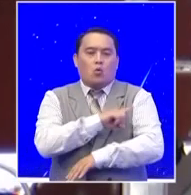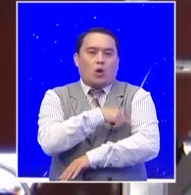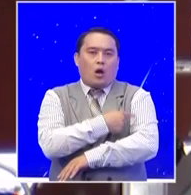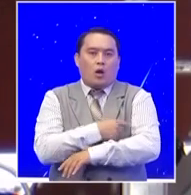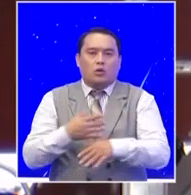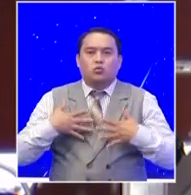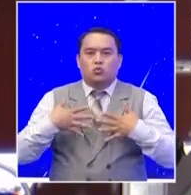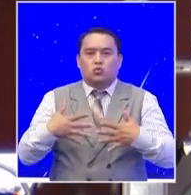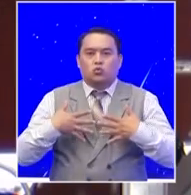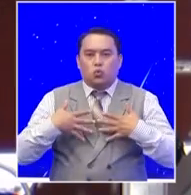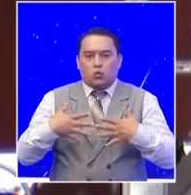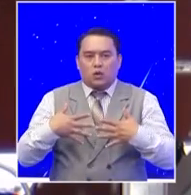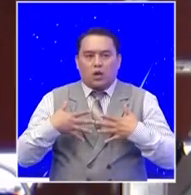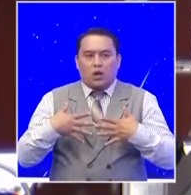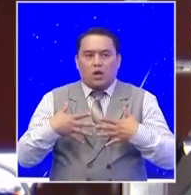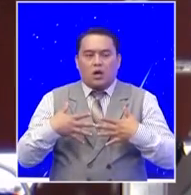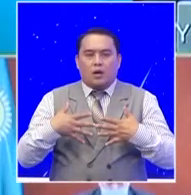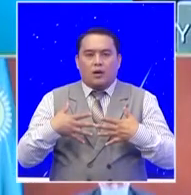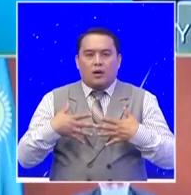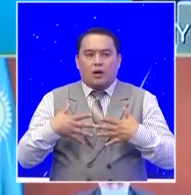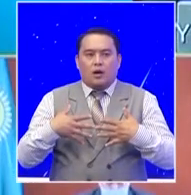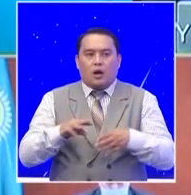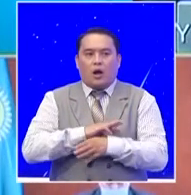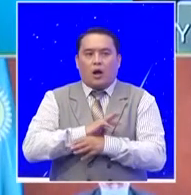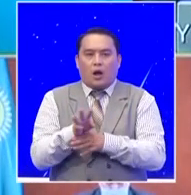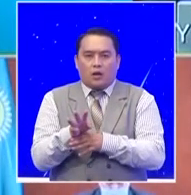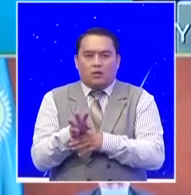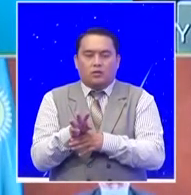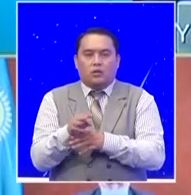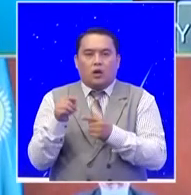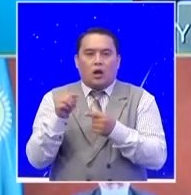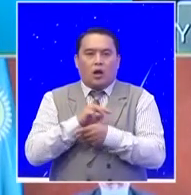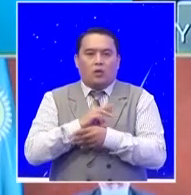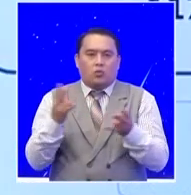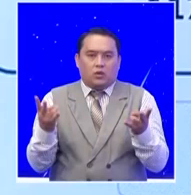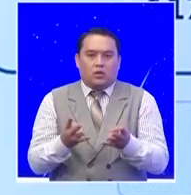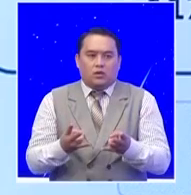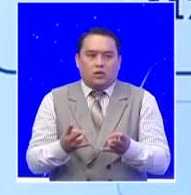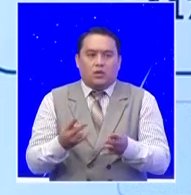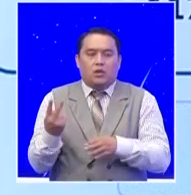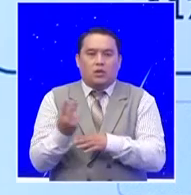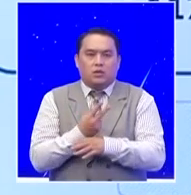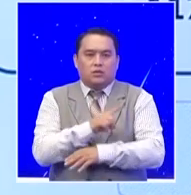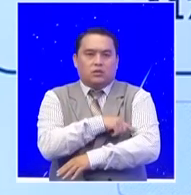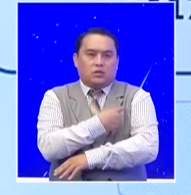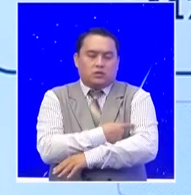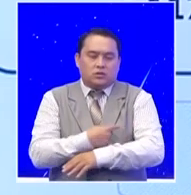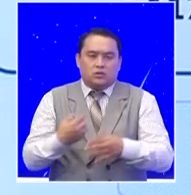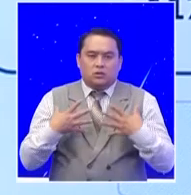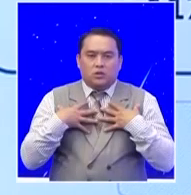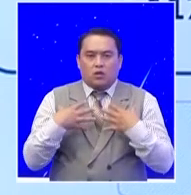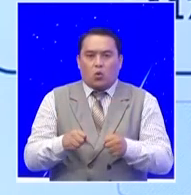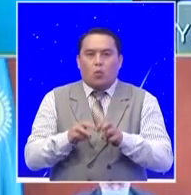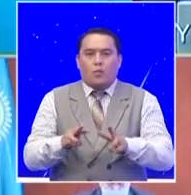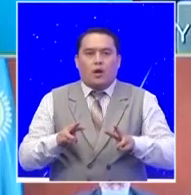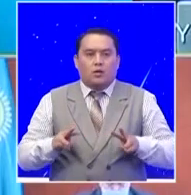өкпені жасанды желдету аппараттармен қажеттіліктерге сәйкес қамтамасыз етсін. Екінші, денсаулық сақтау министрлігі